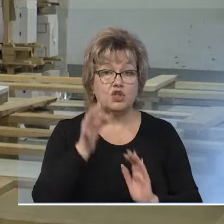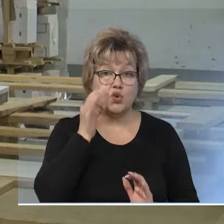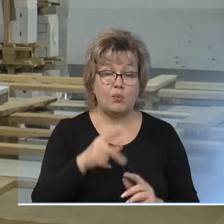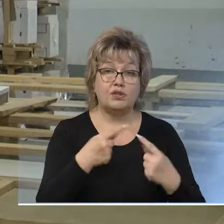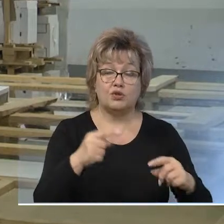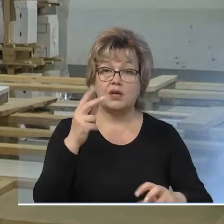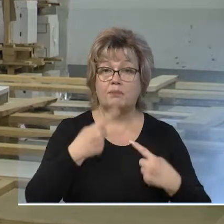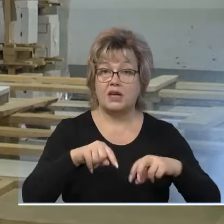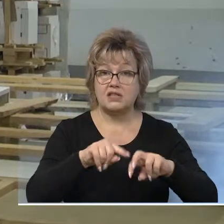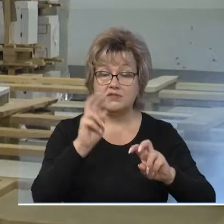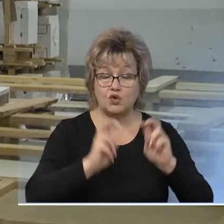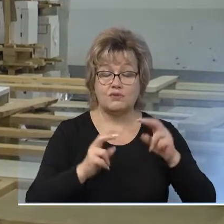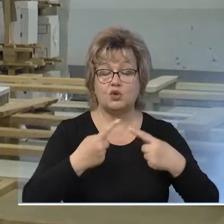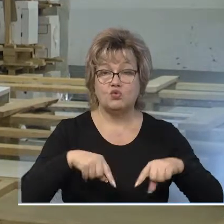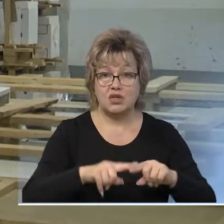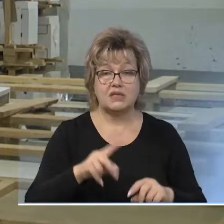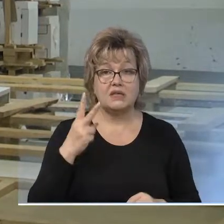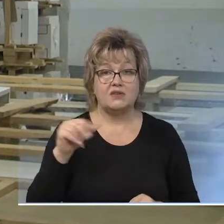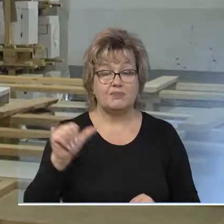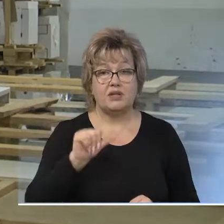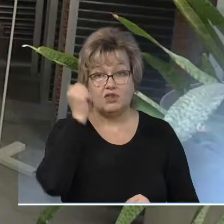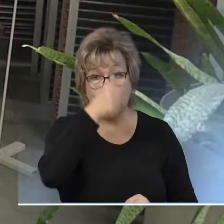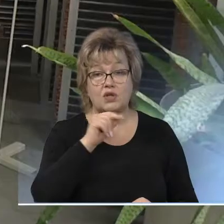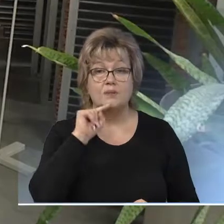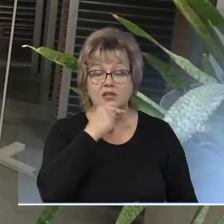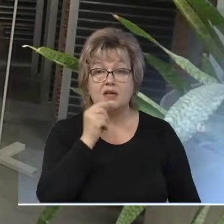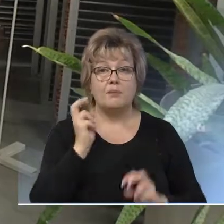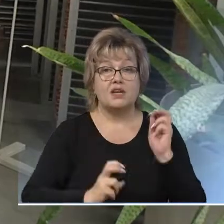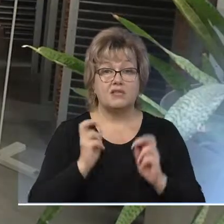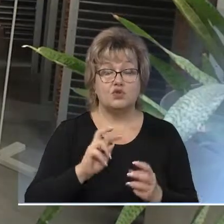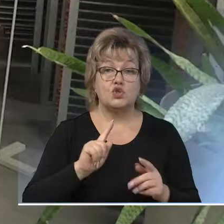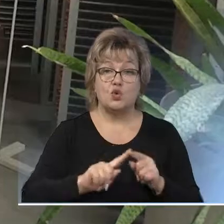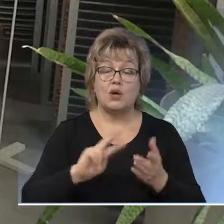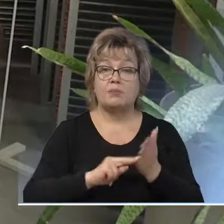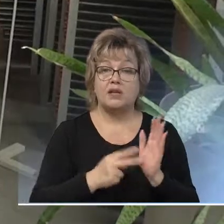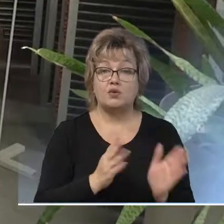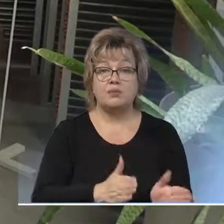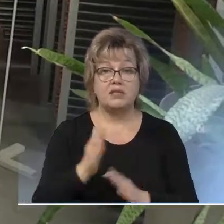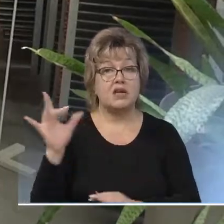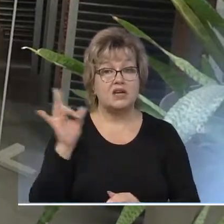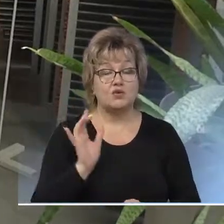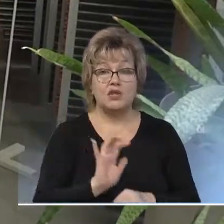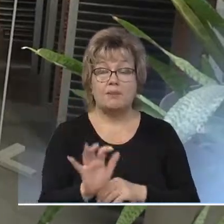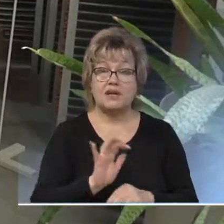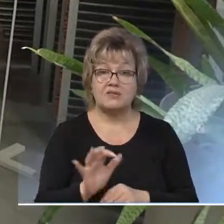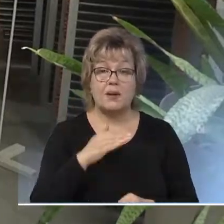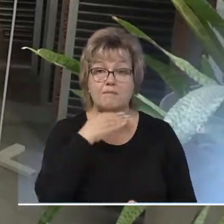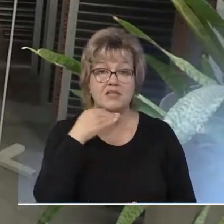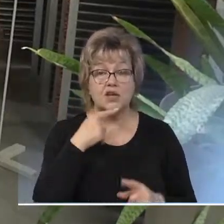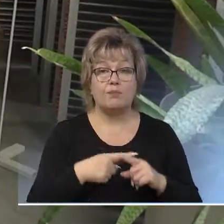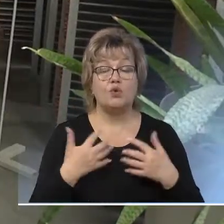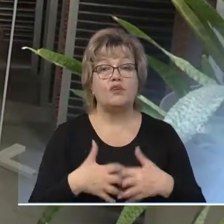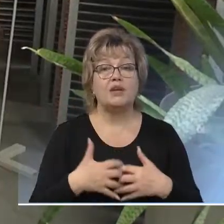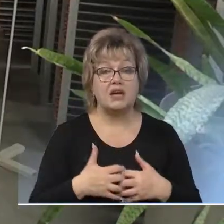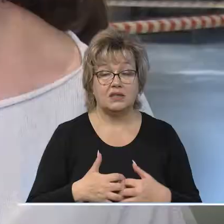внедрить на других производственных участках за 2,5 года. На бережливое производство вскоре планирует перейти и ростовский производитель